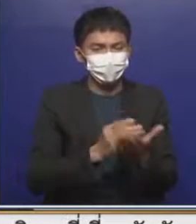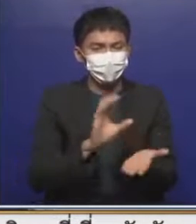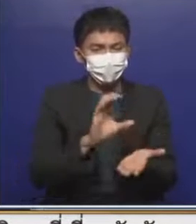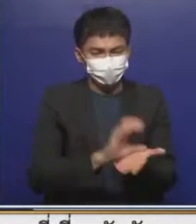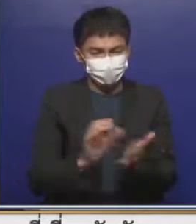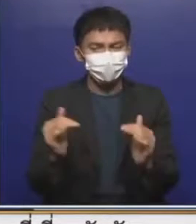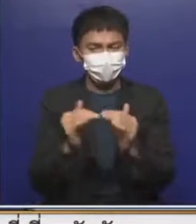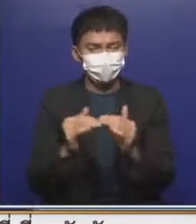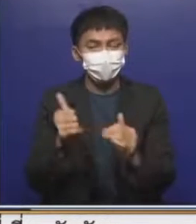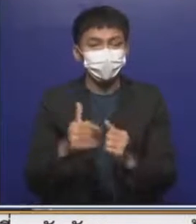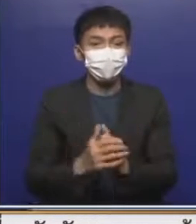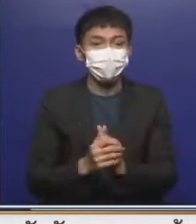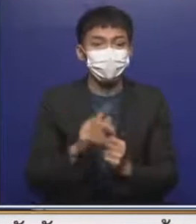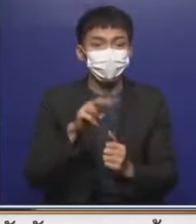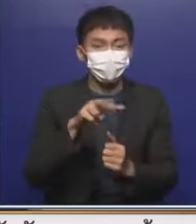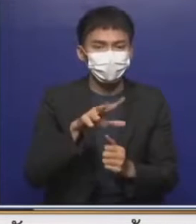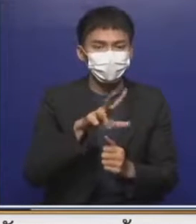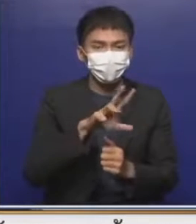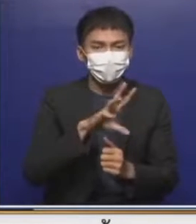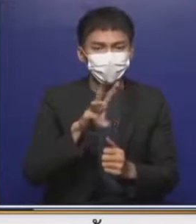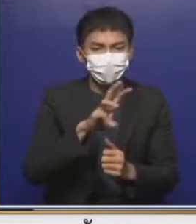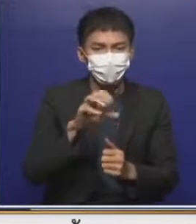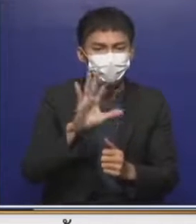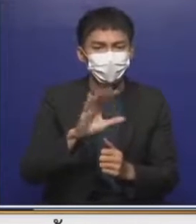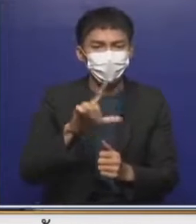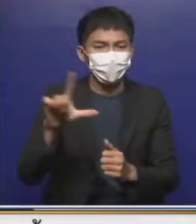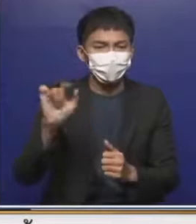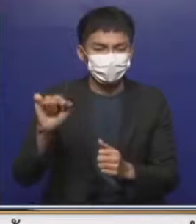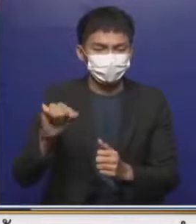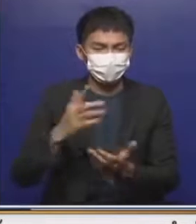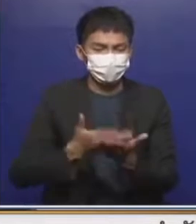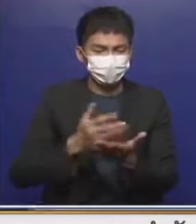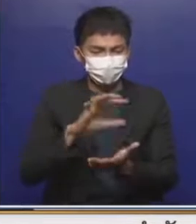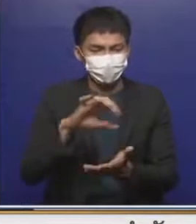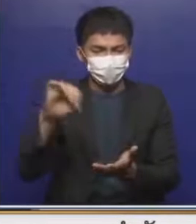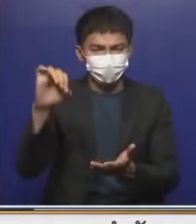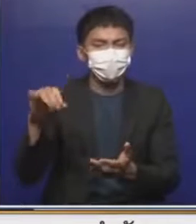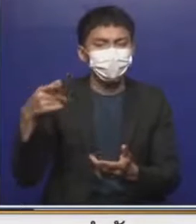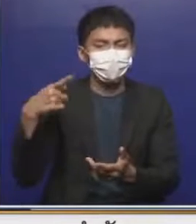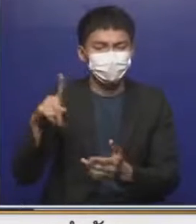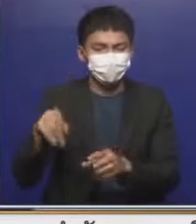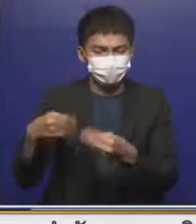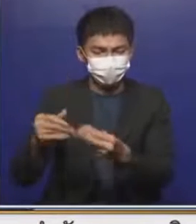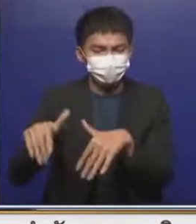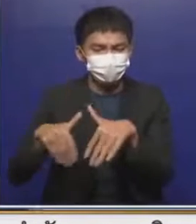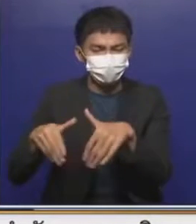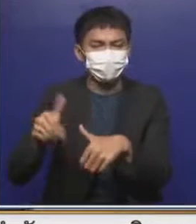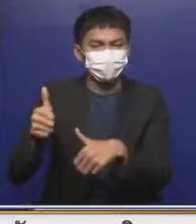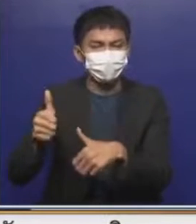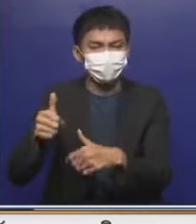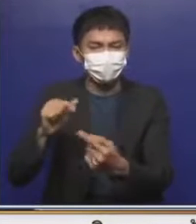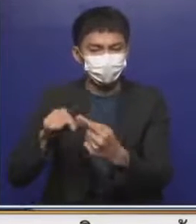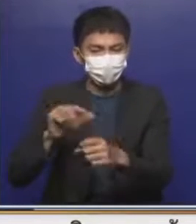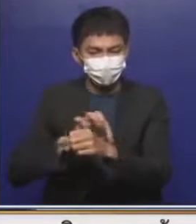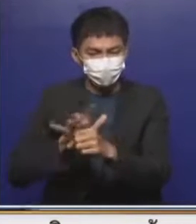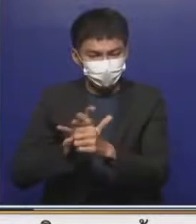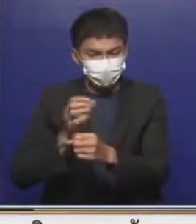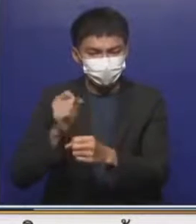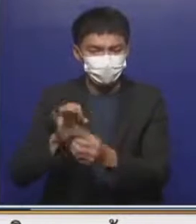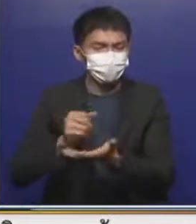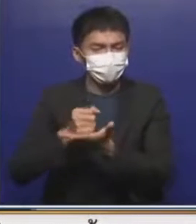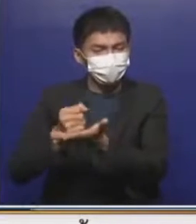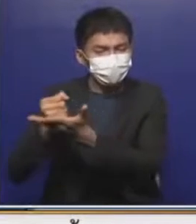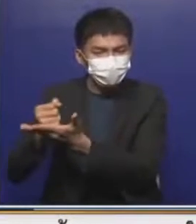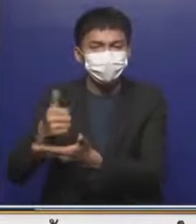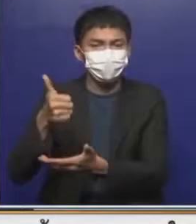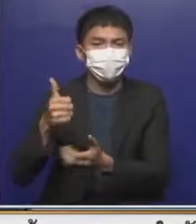2,678 ล้านบานี้จะสามารถนำไปใช้ประโยชนให้กบประชาชนในสถาการกแพรระบค์ขโโวิดได้เย